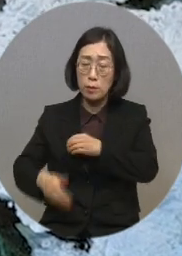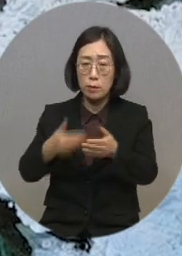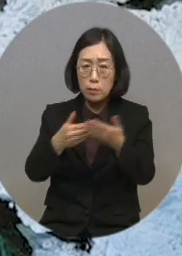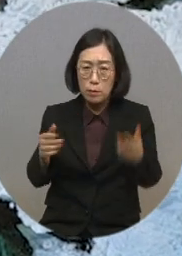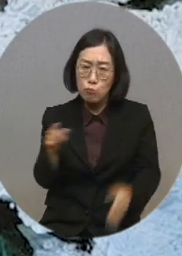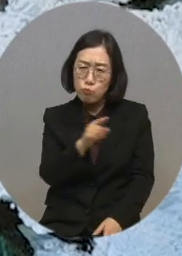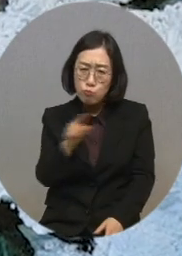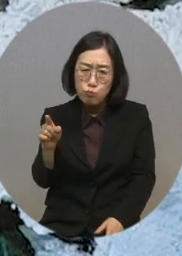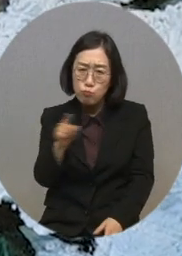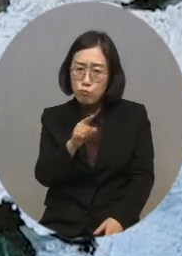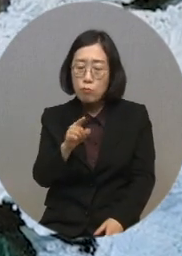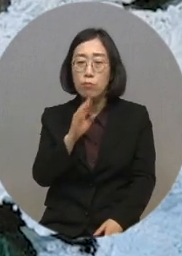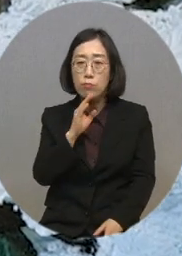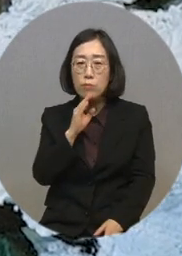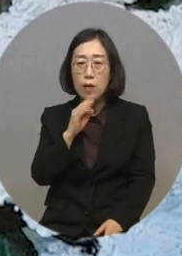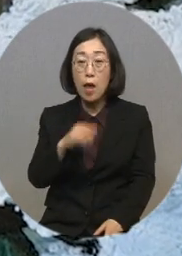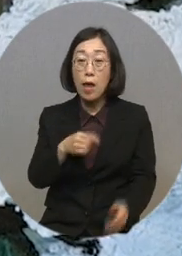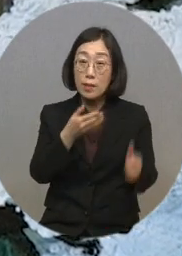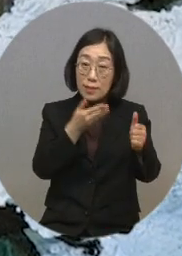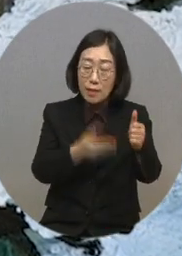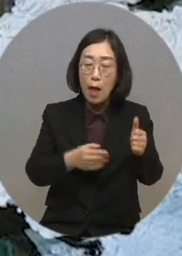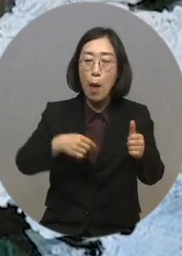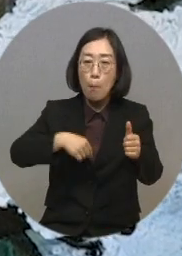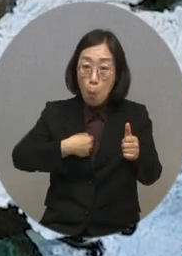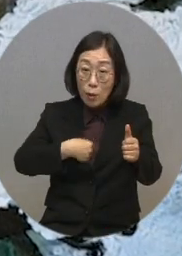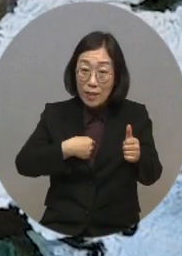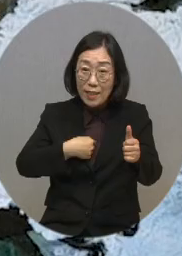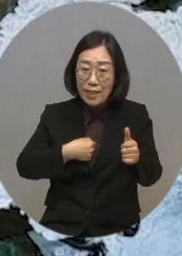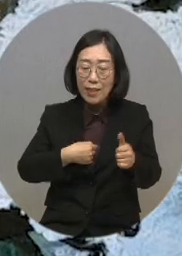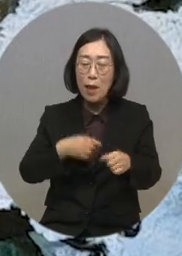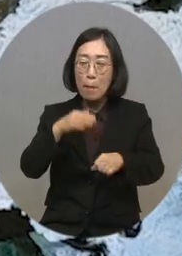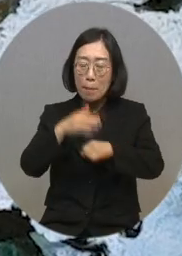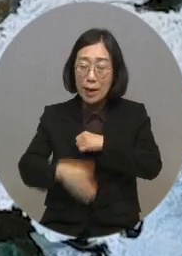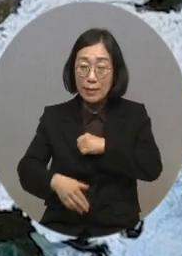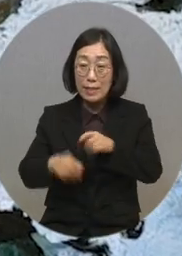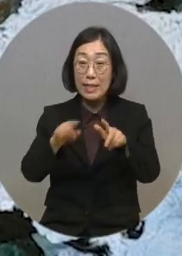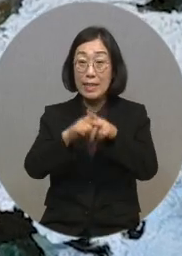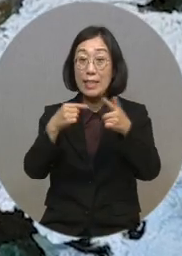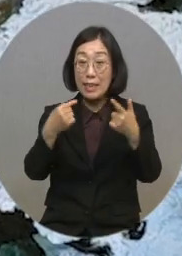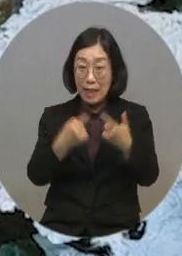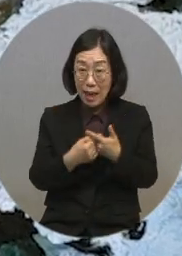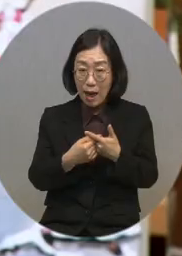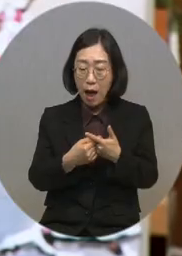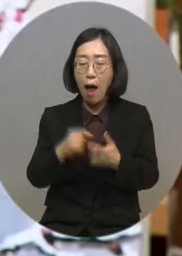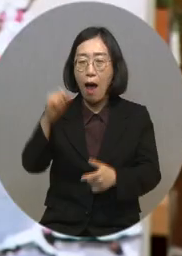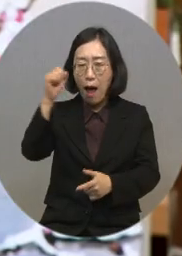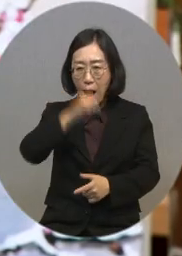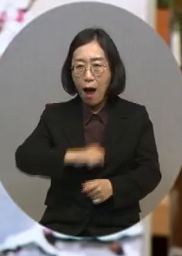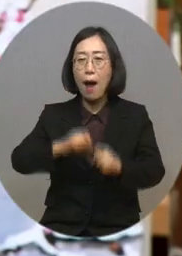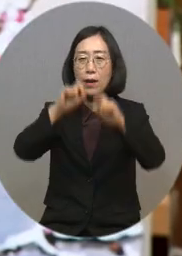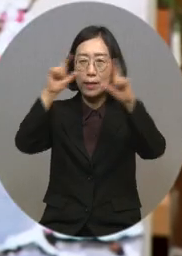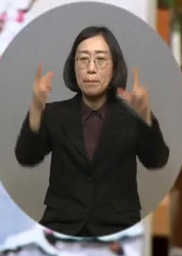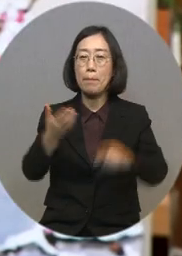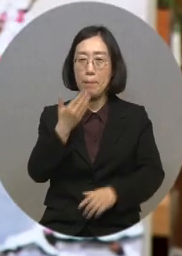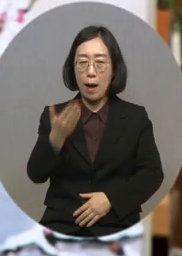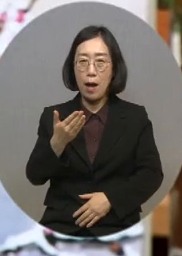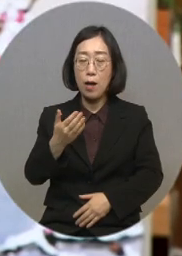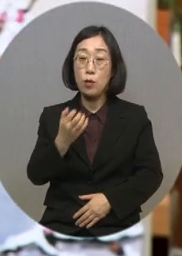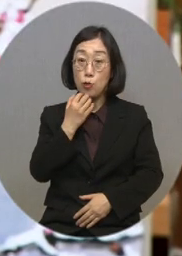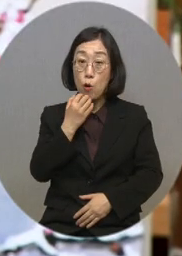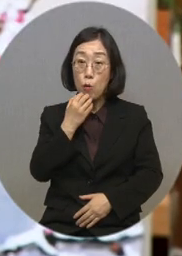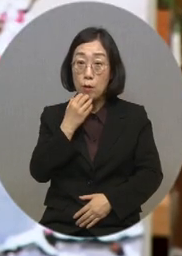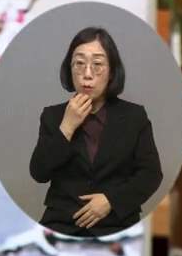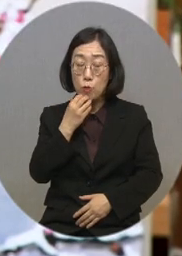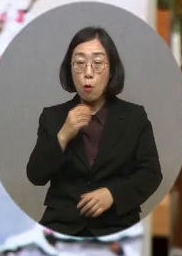작품은 작가의 작품 세계를 알게 된다면 더 잘 이해할 수 있는데요. 서울에서 사업을